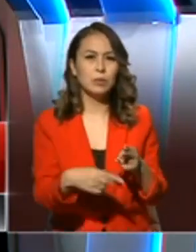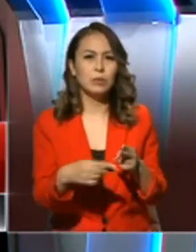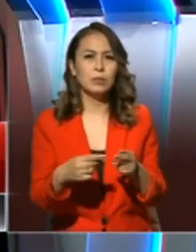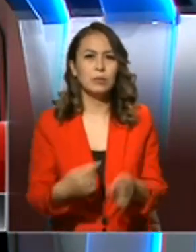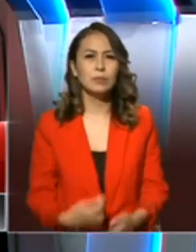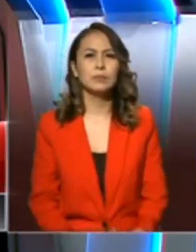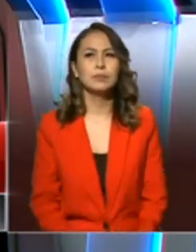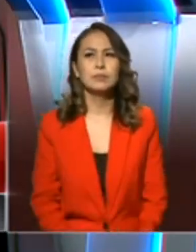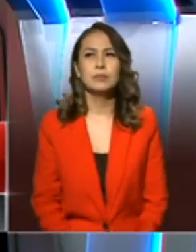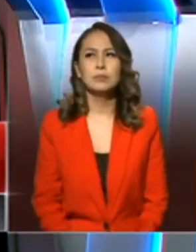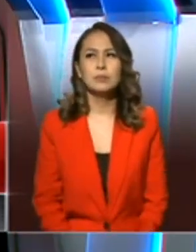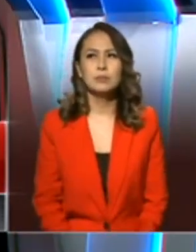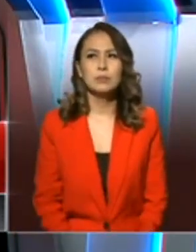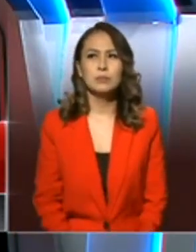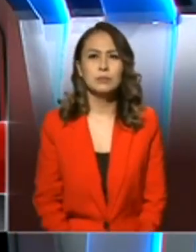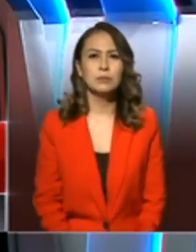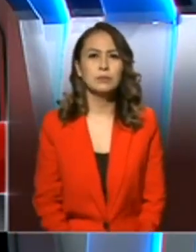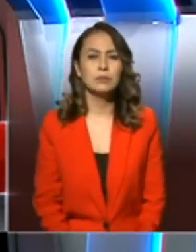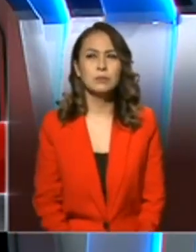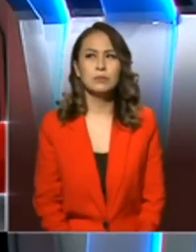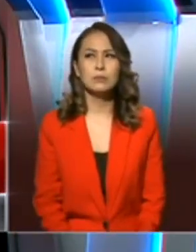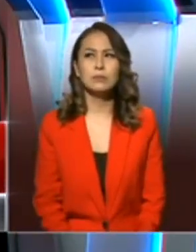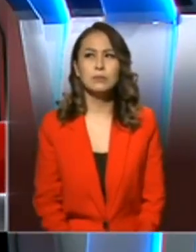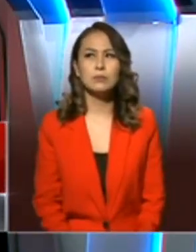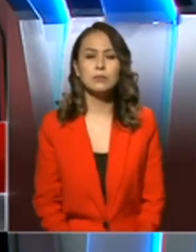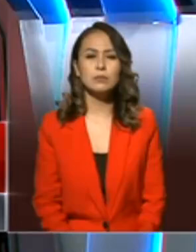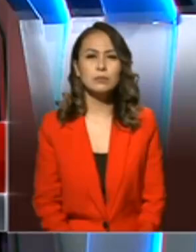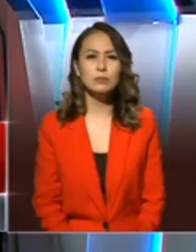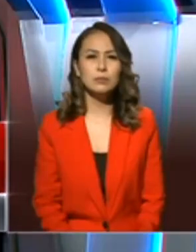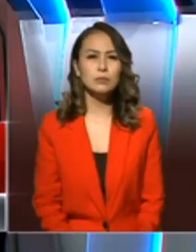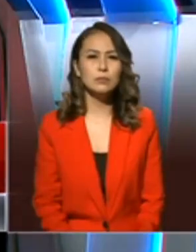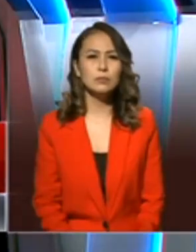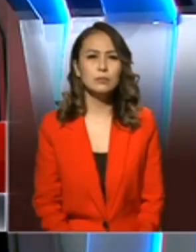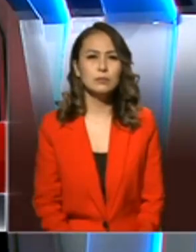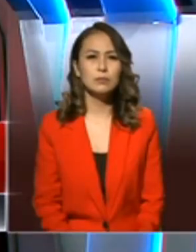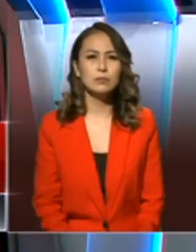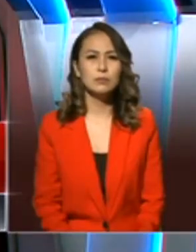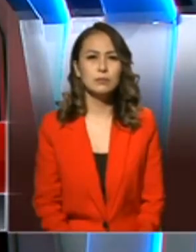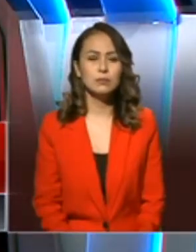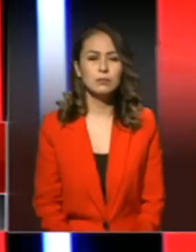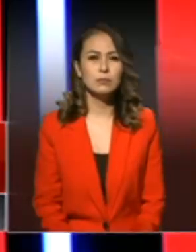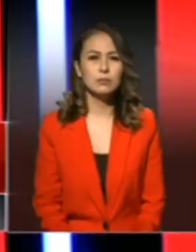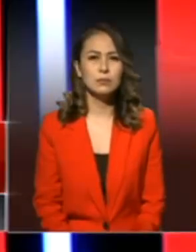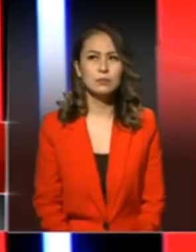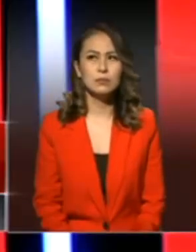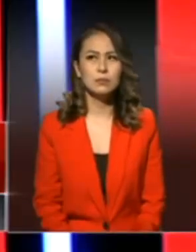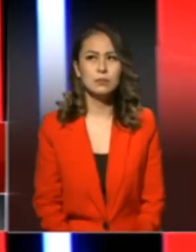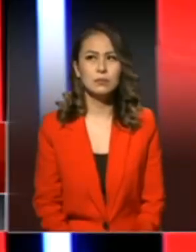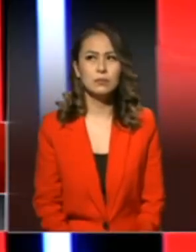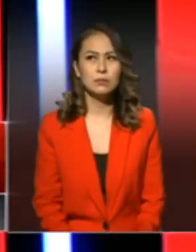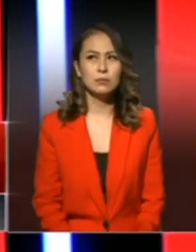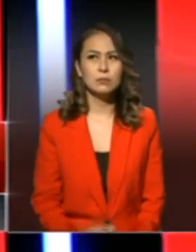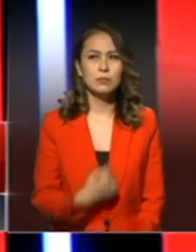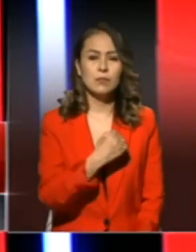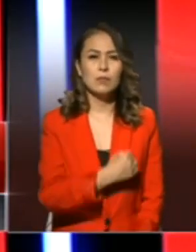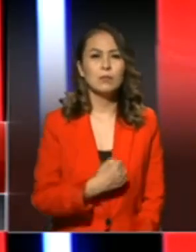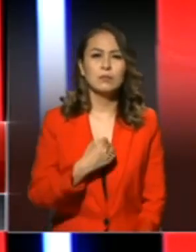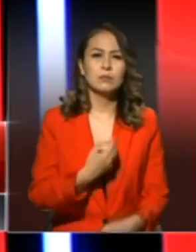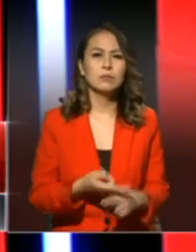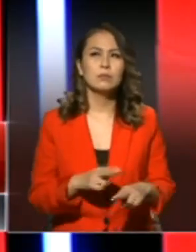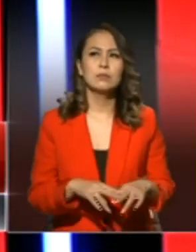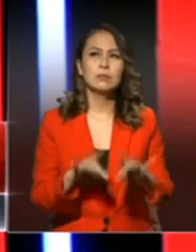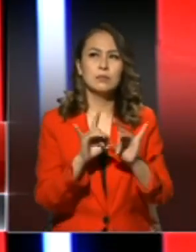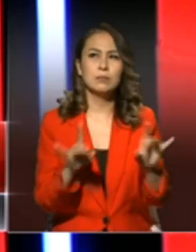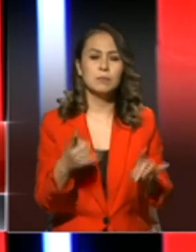Бұл түсінікті, жағдай қайыз түсінікті енді адам. Негізі, міне, қараңыз. Ашынғанда шығады, ашы даусын дейді ғой. Иә. Ашынғаннан шығып жатыр. Бір